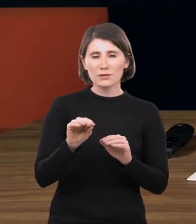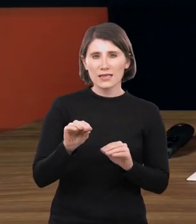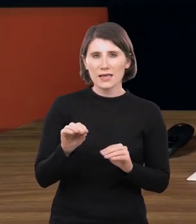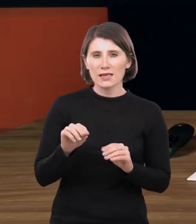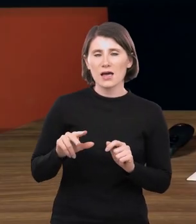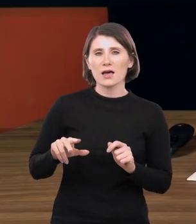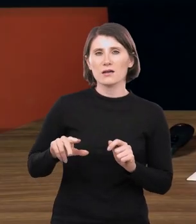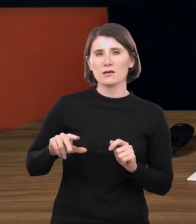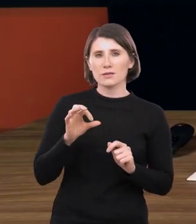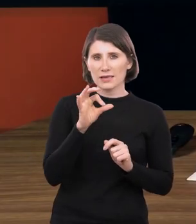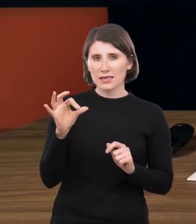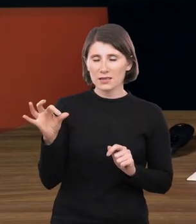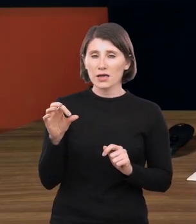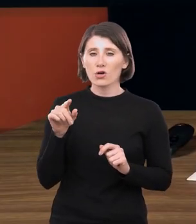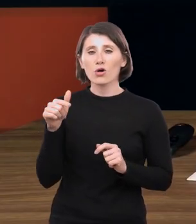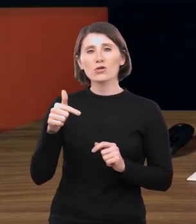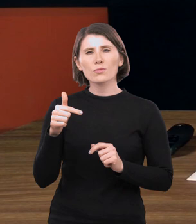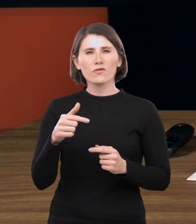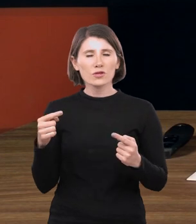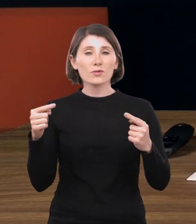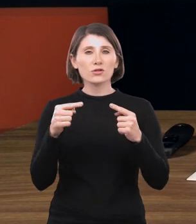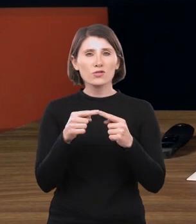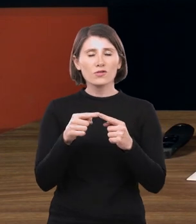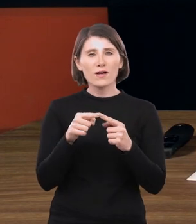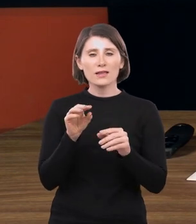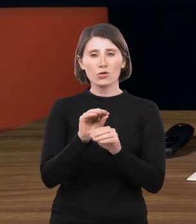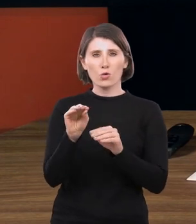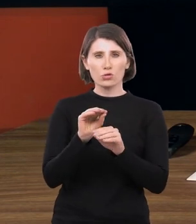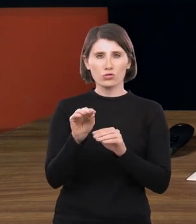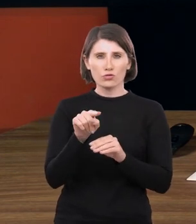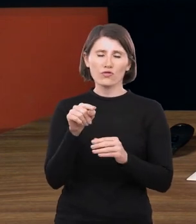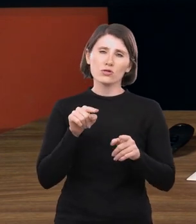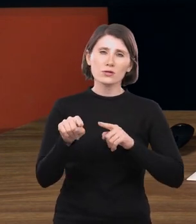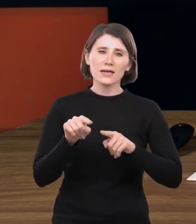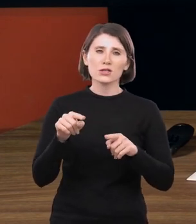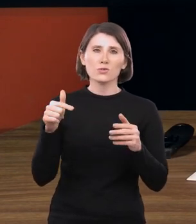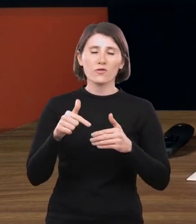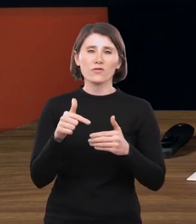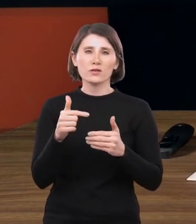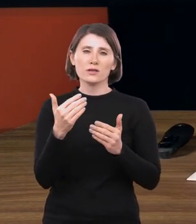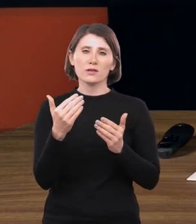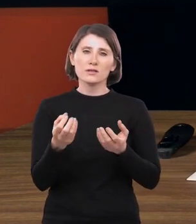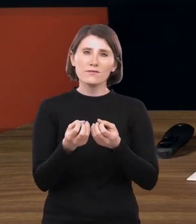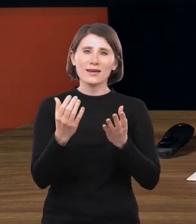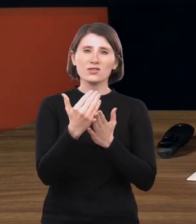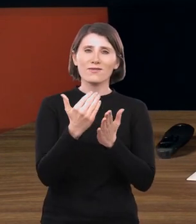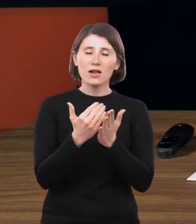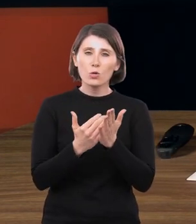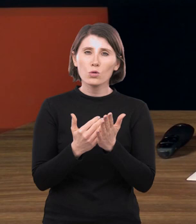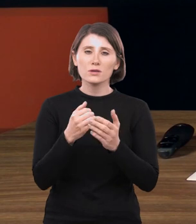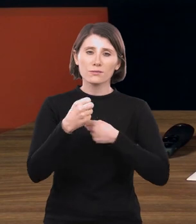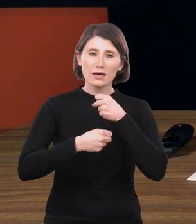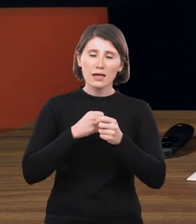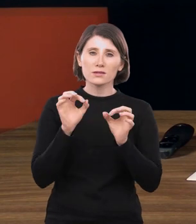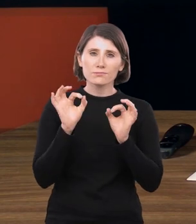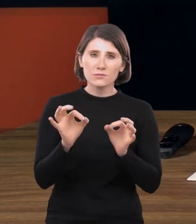powinny być dostosowane do potrzeb swoich uczniów, czyli powinny stwarzać odpowiednie warunki pracy, odpowiednie przestrzenie. W